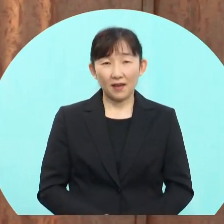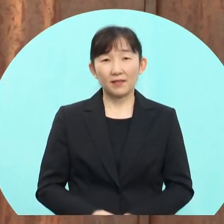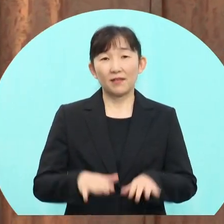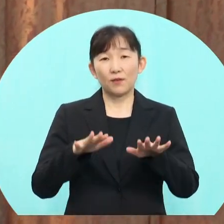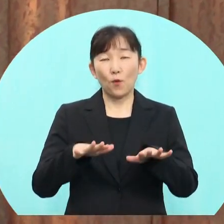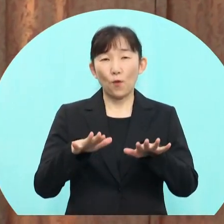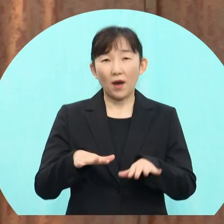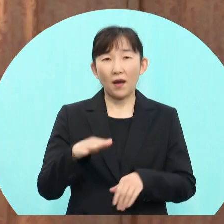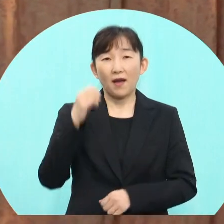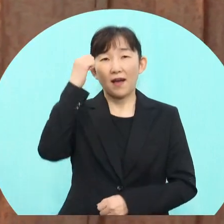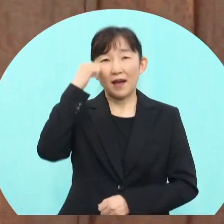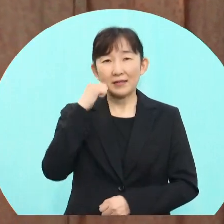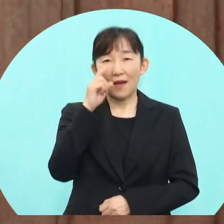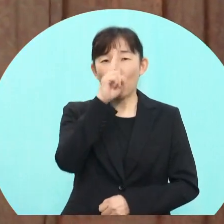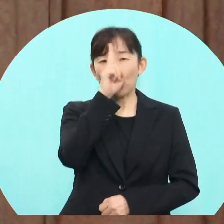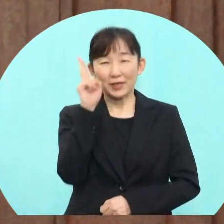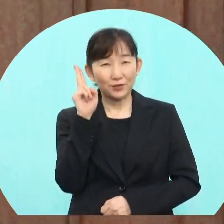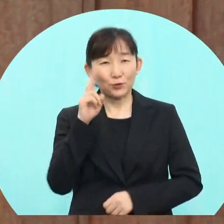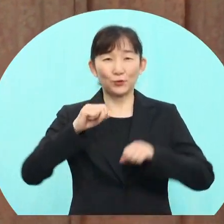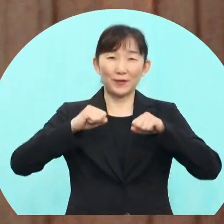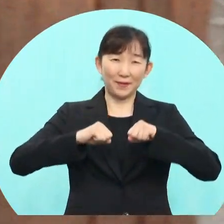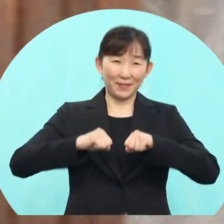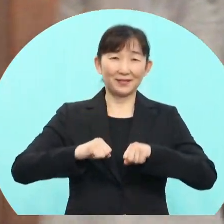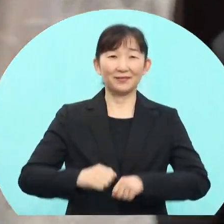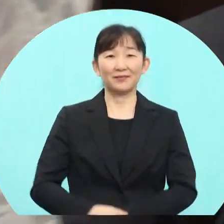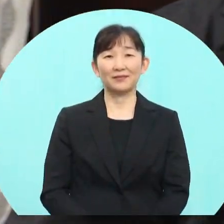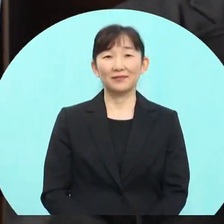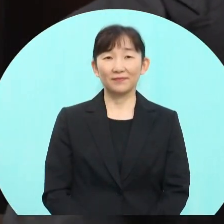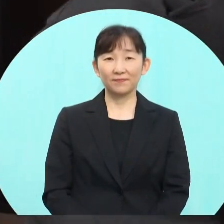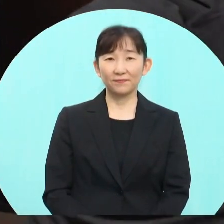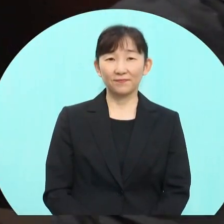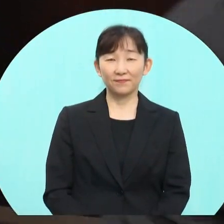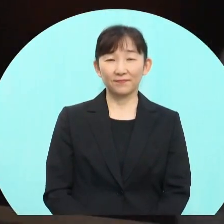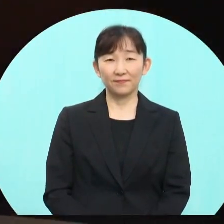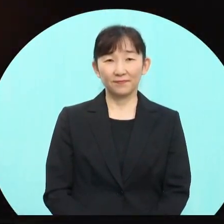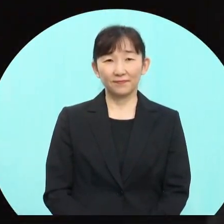はい、今日は午前中勝負です、